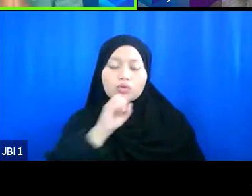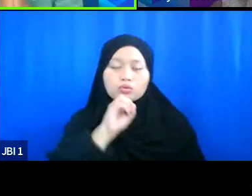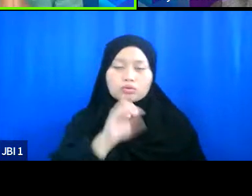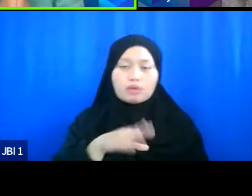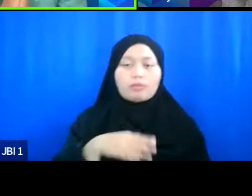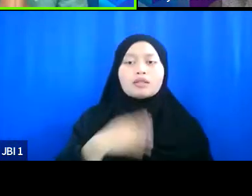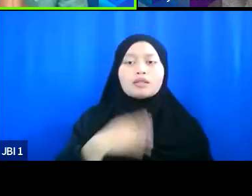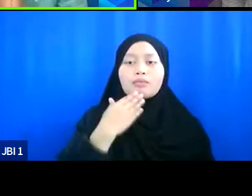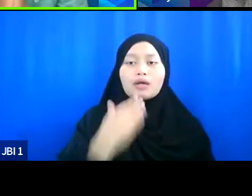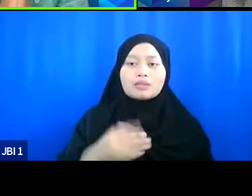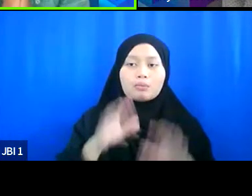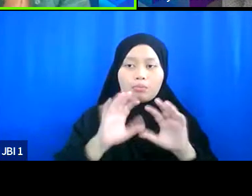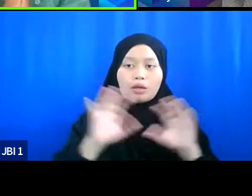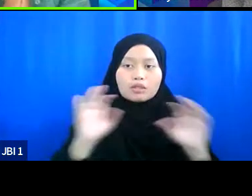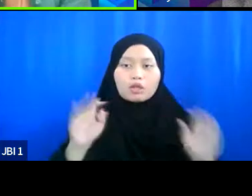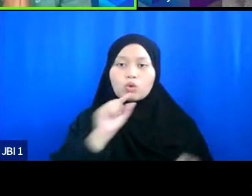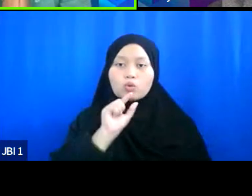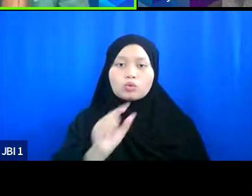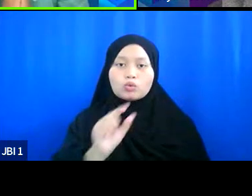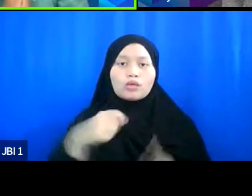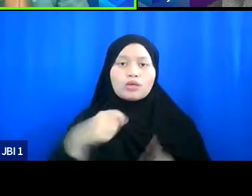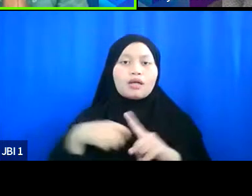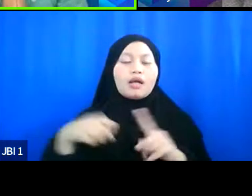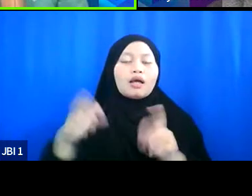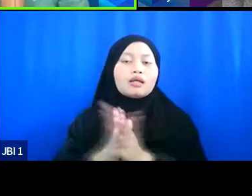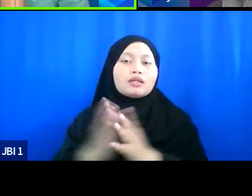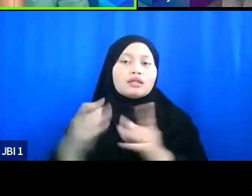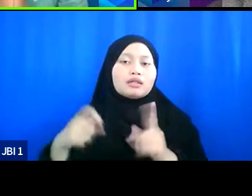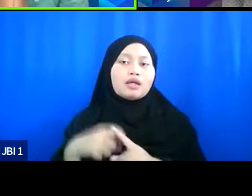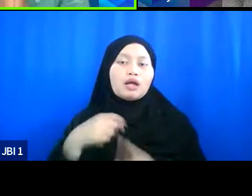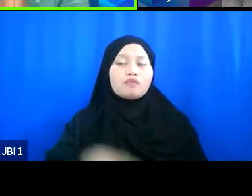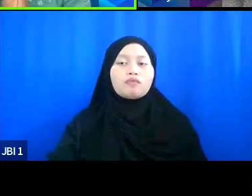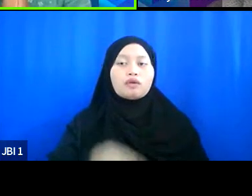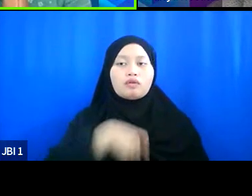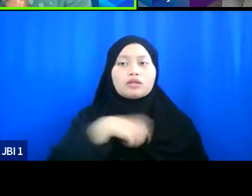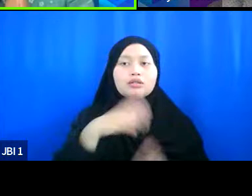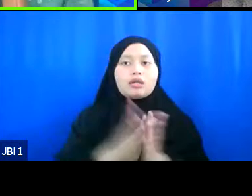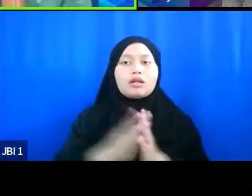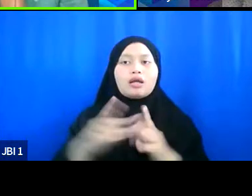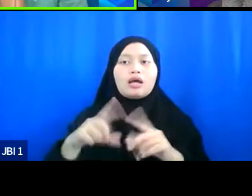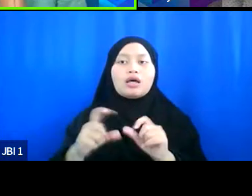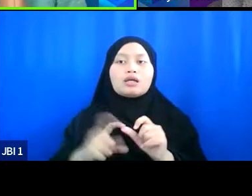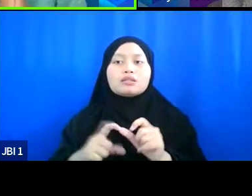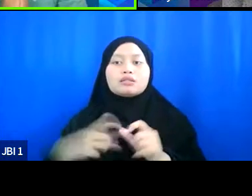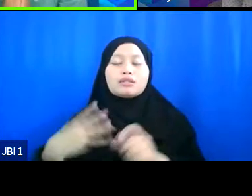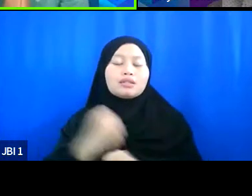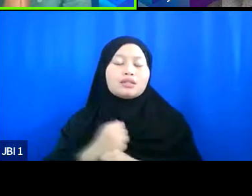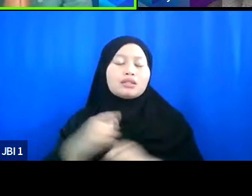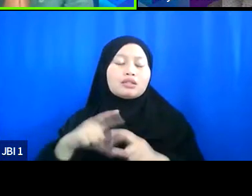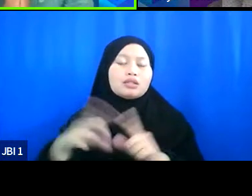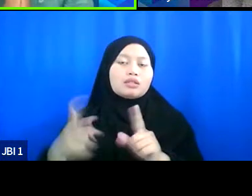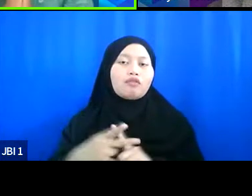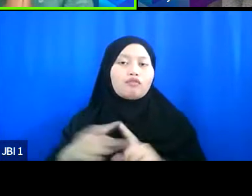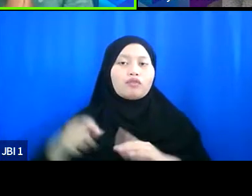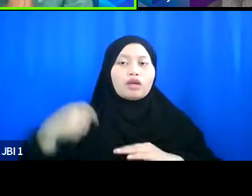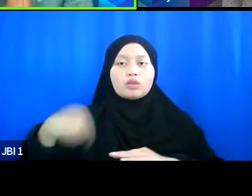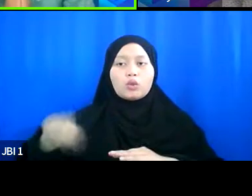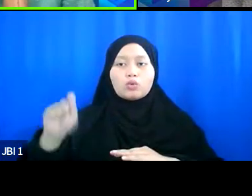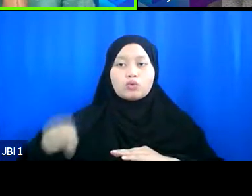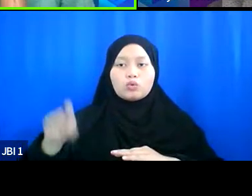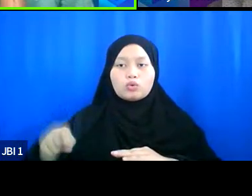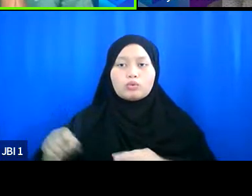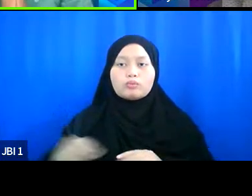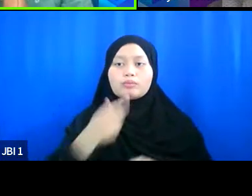banyak juga untuk kshetra HP lover juga para partisipan yang hadir dan tim yang organize